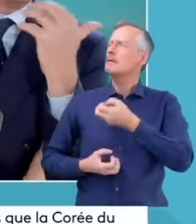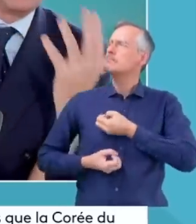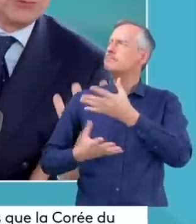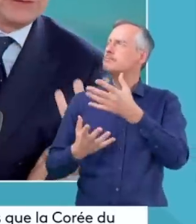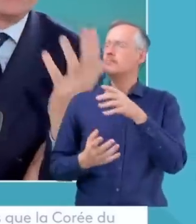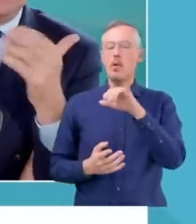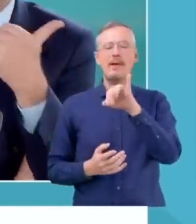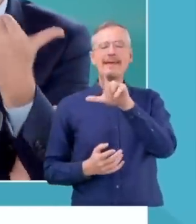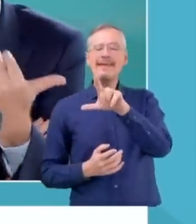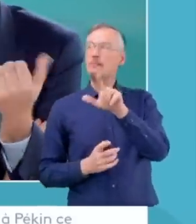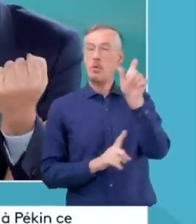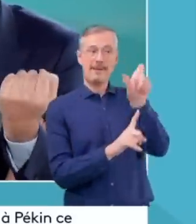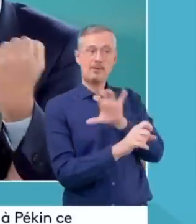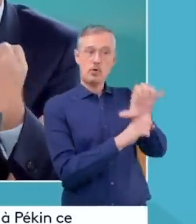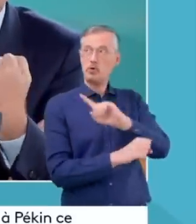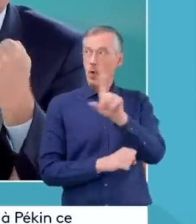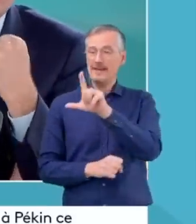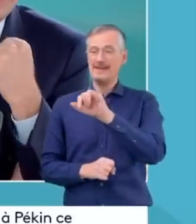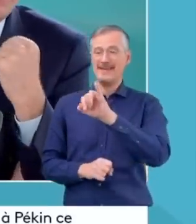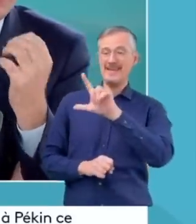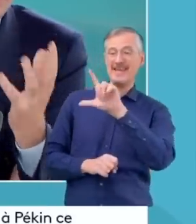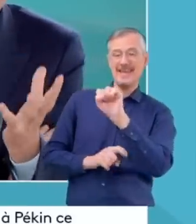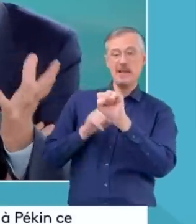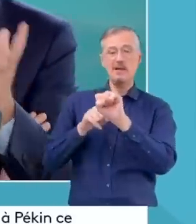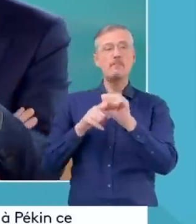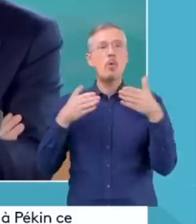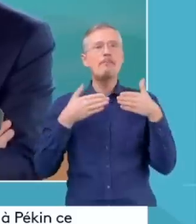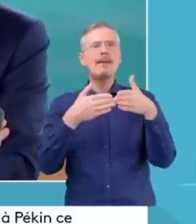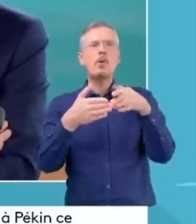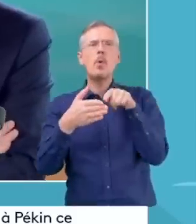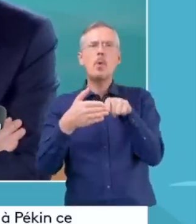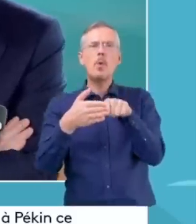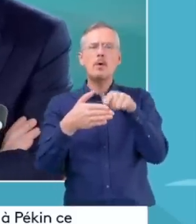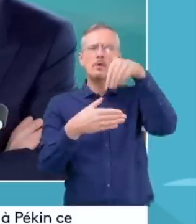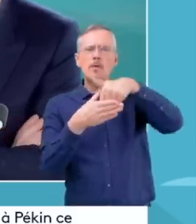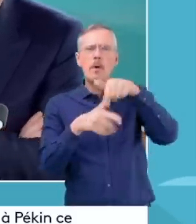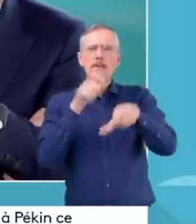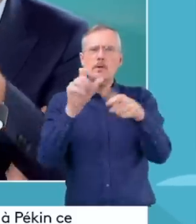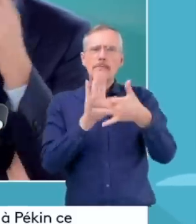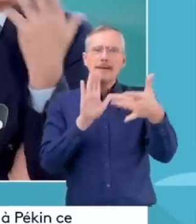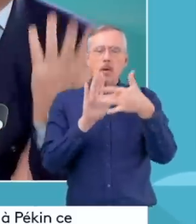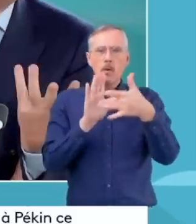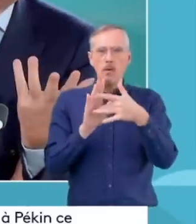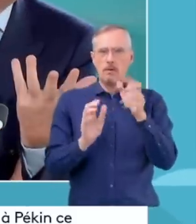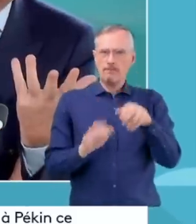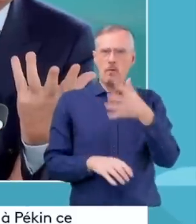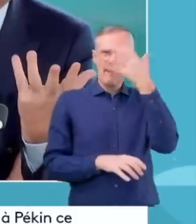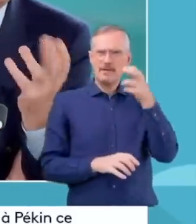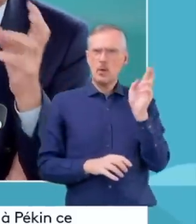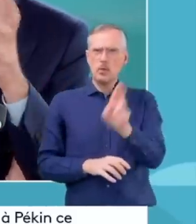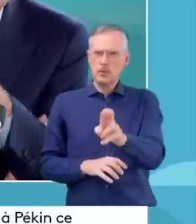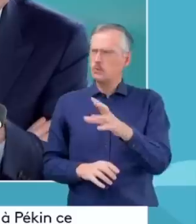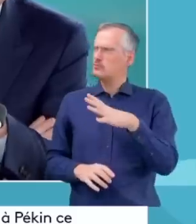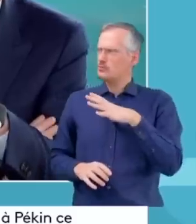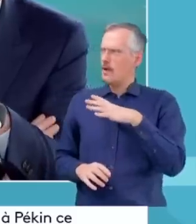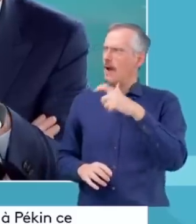au bateau qui donc accueille des migrants qui ont été repêchés, et que c'est ce bateau-là qui doit retourner en Afrique. C'est quand même un propos raciste, même